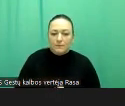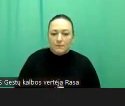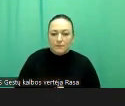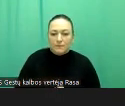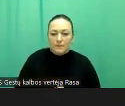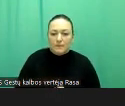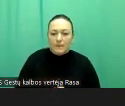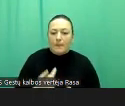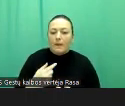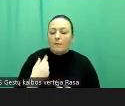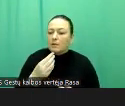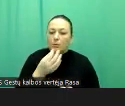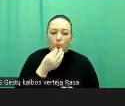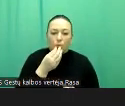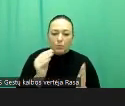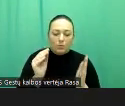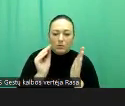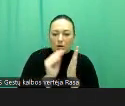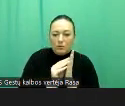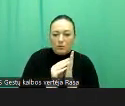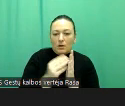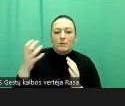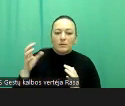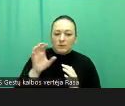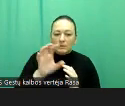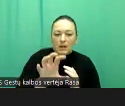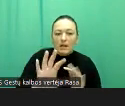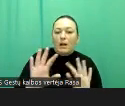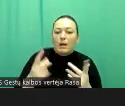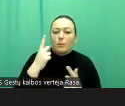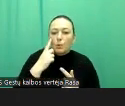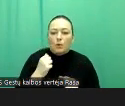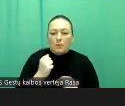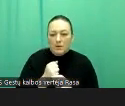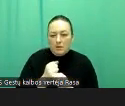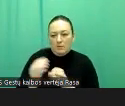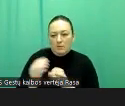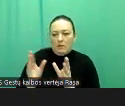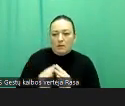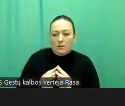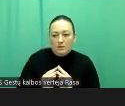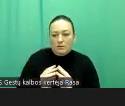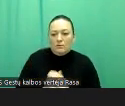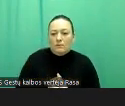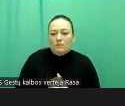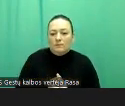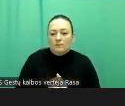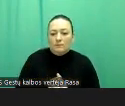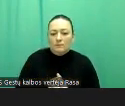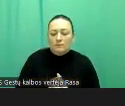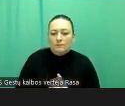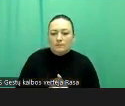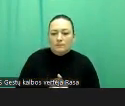mes netraukėme skaidrės dėl to, kaip norime dirbti kartu. Ir